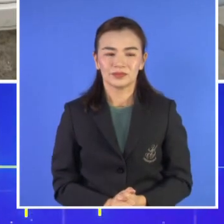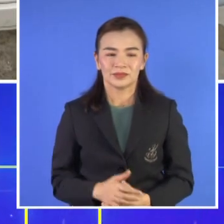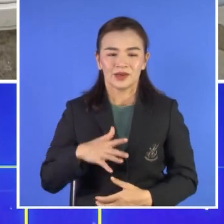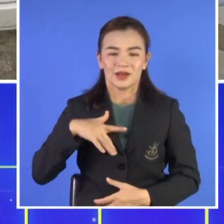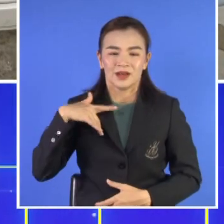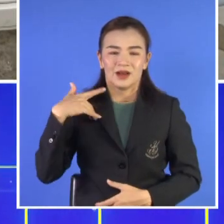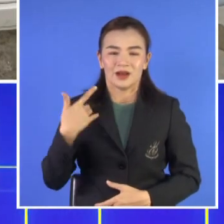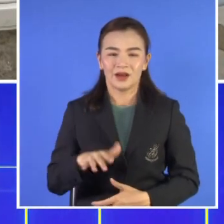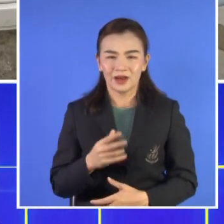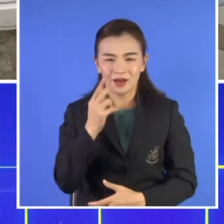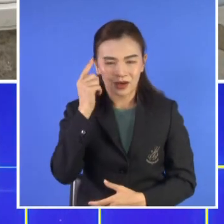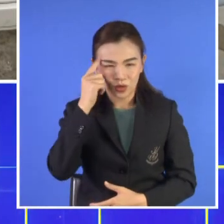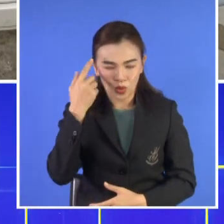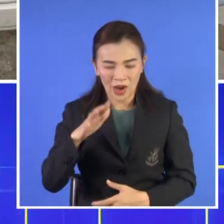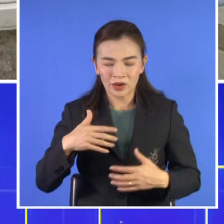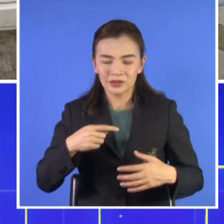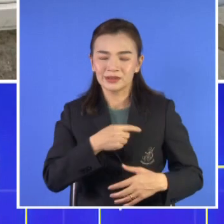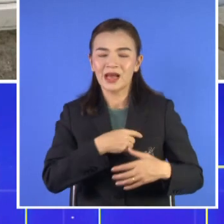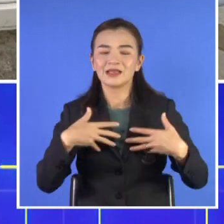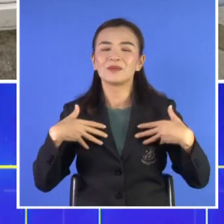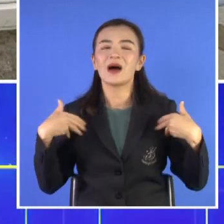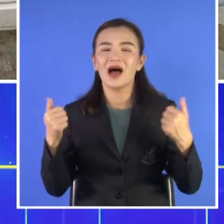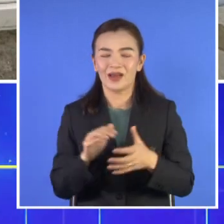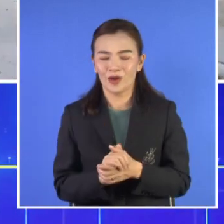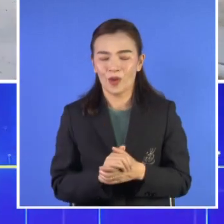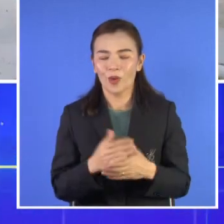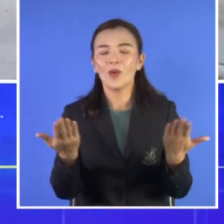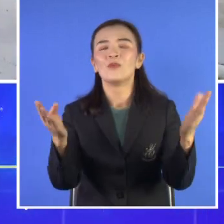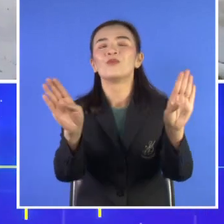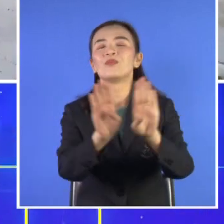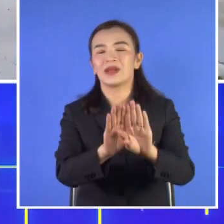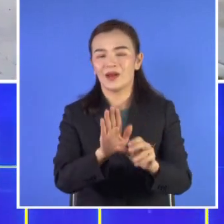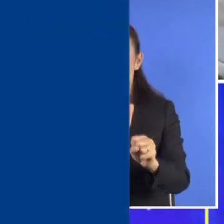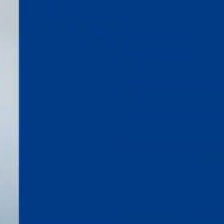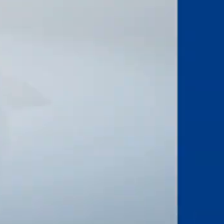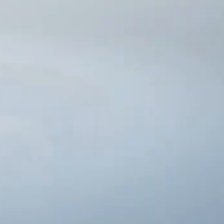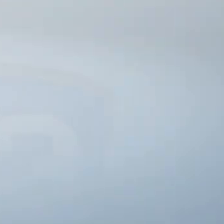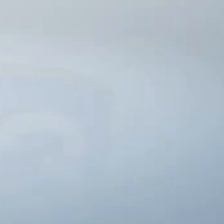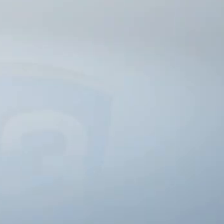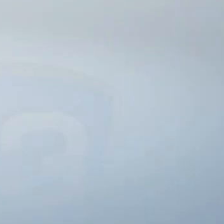คอโล่งหน่อย จบละจบละจบแล้วค่ะแค่นี้เลย แค่นี้ใช่ไหม